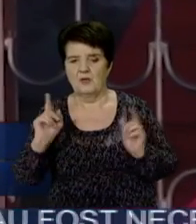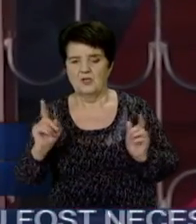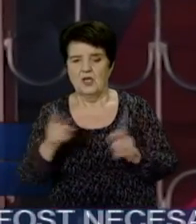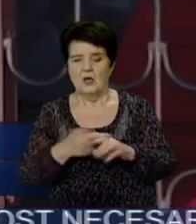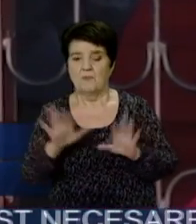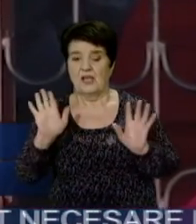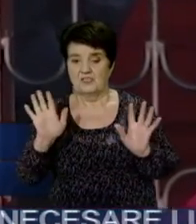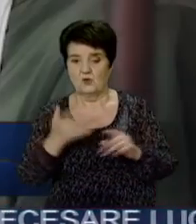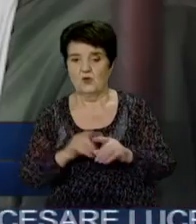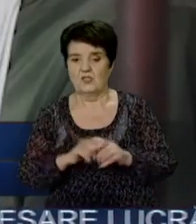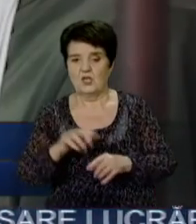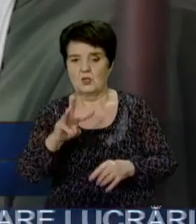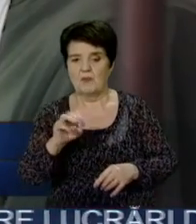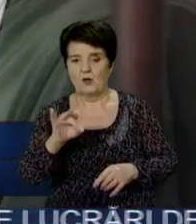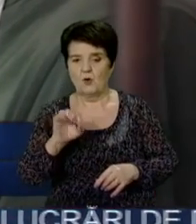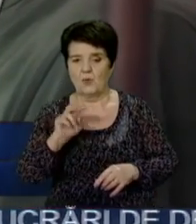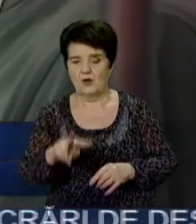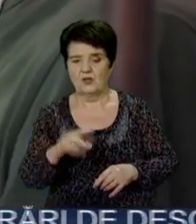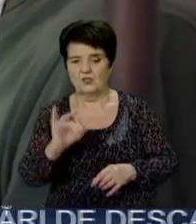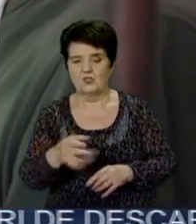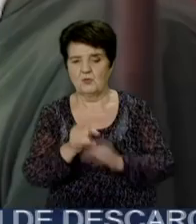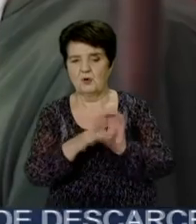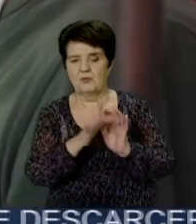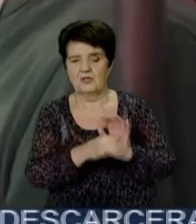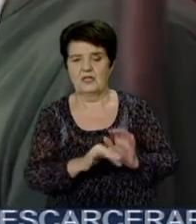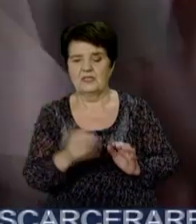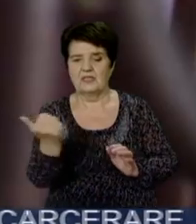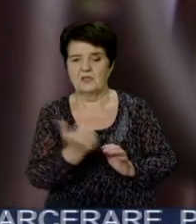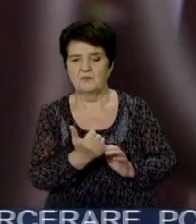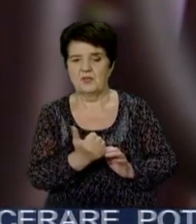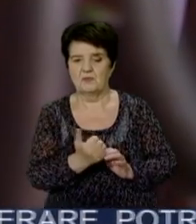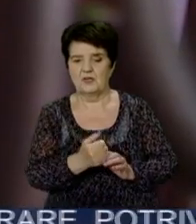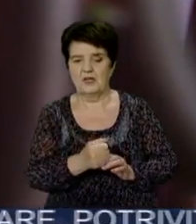portului ucrainean, Mariupol, asediat și bombardat săptămâni întregi de către armata rusă.